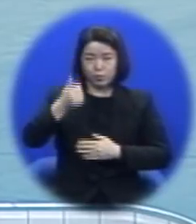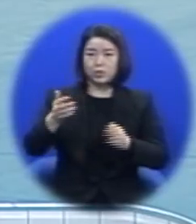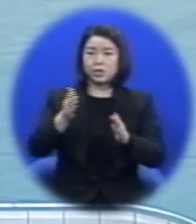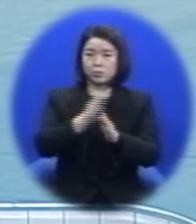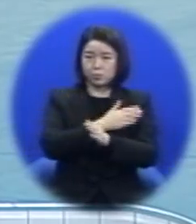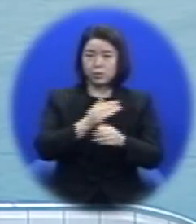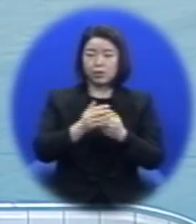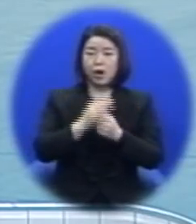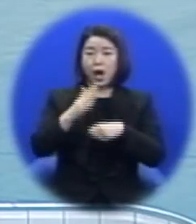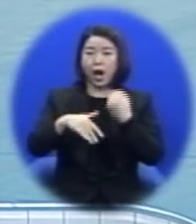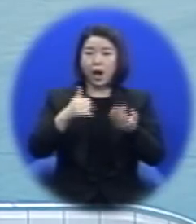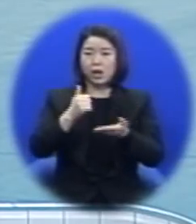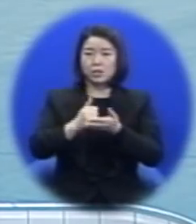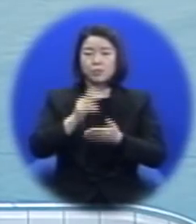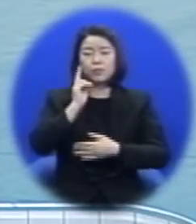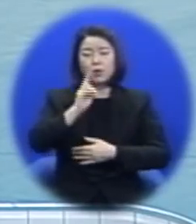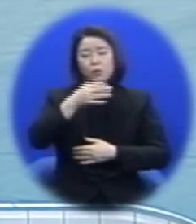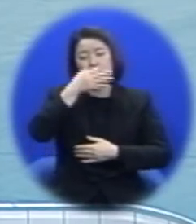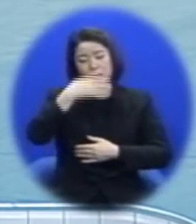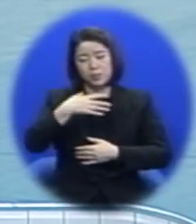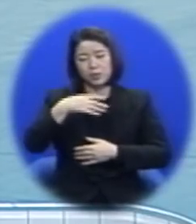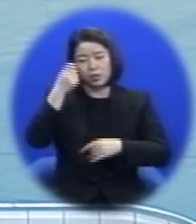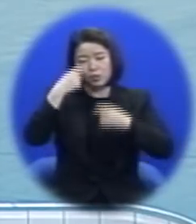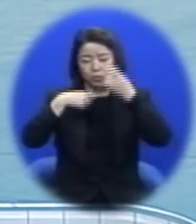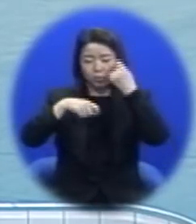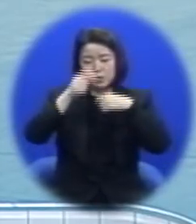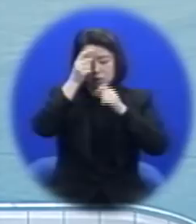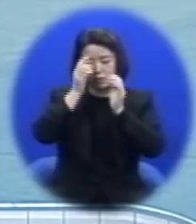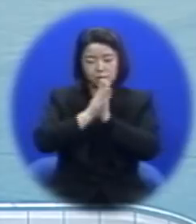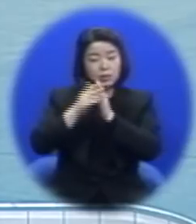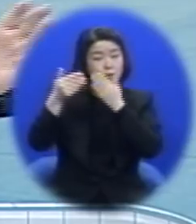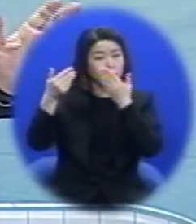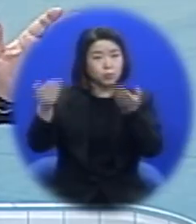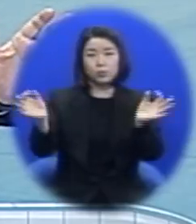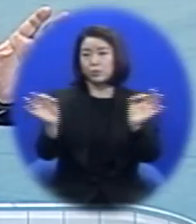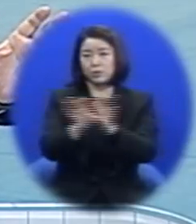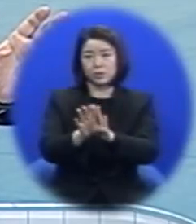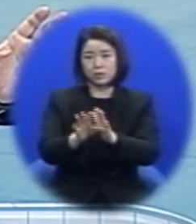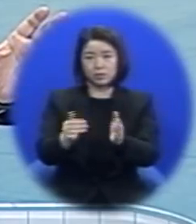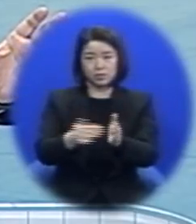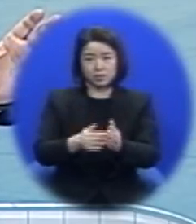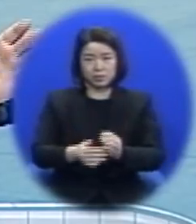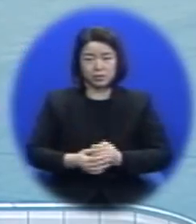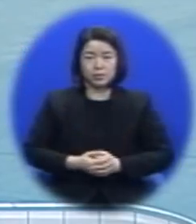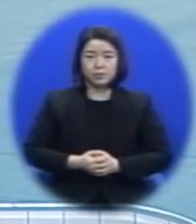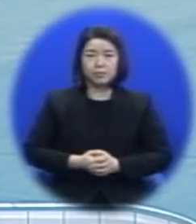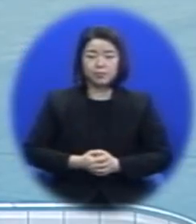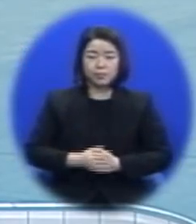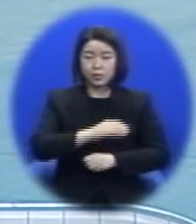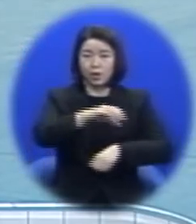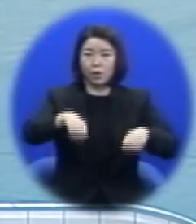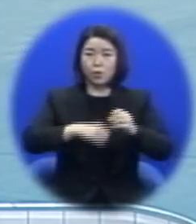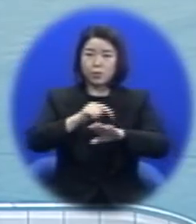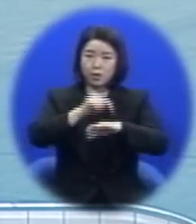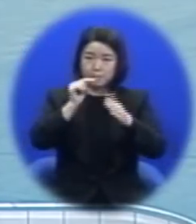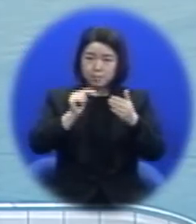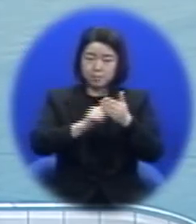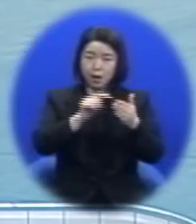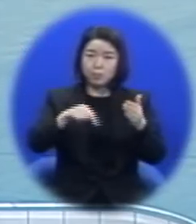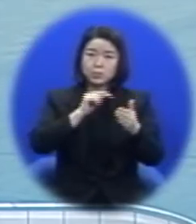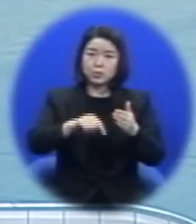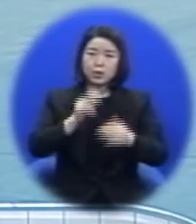목사님에게서부터 하나님 너무 힘들어요 울면서 하는 기도가 사라졌다는 거예요. 오히려 마음속에